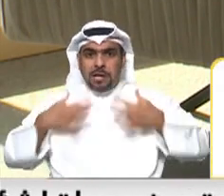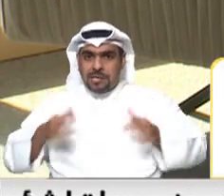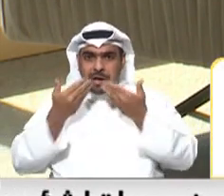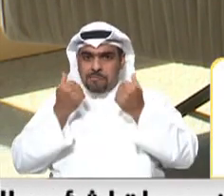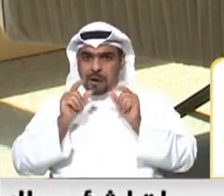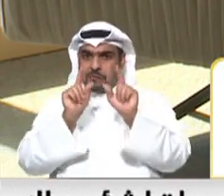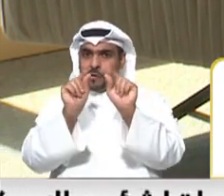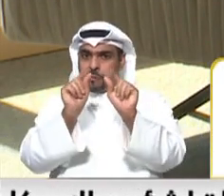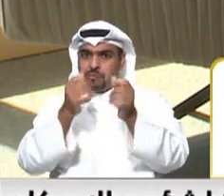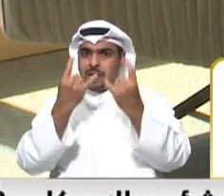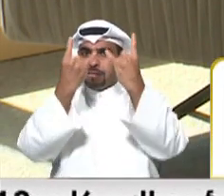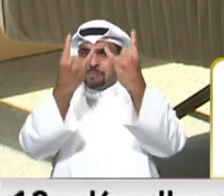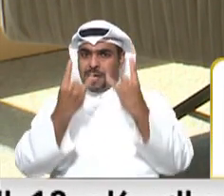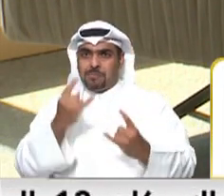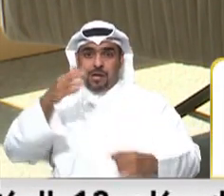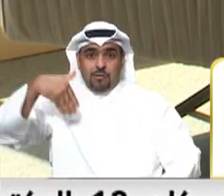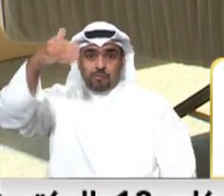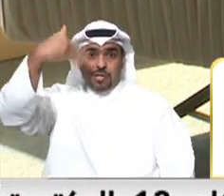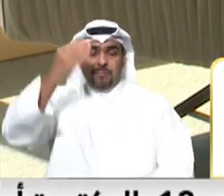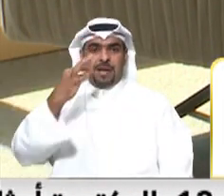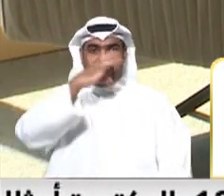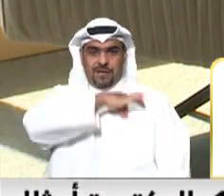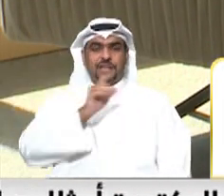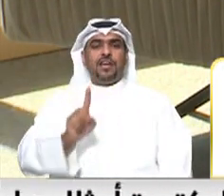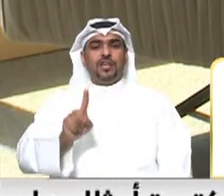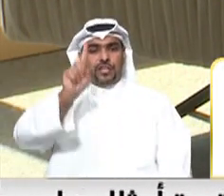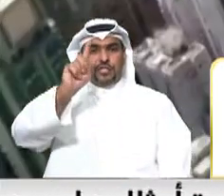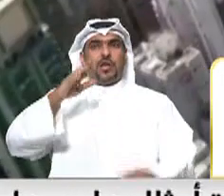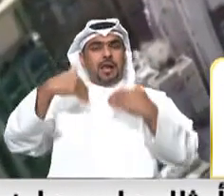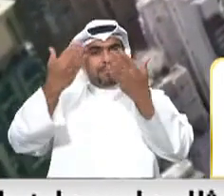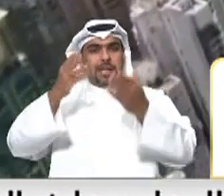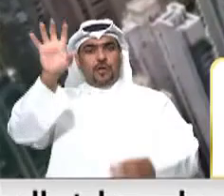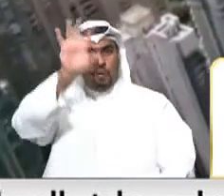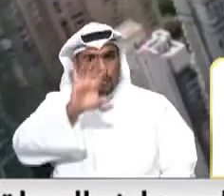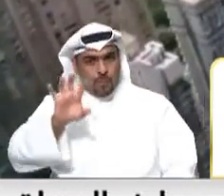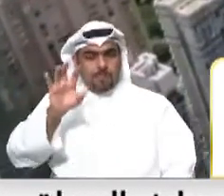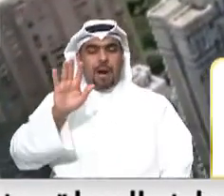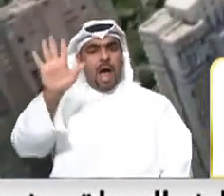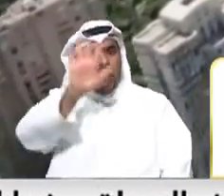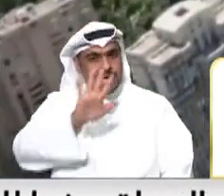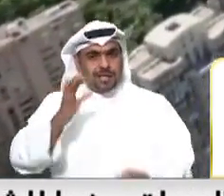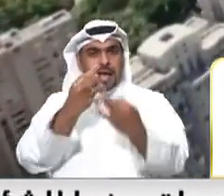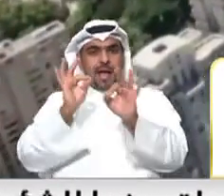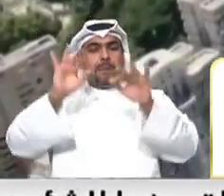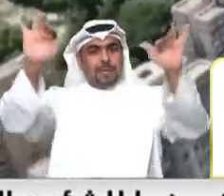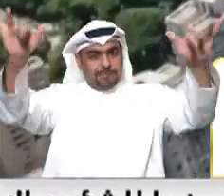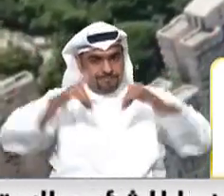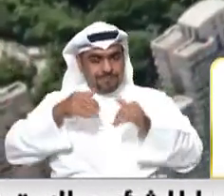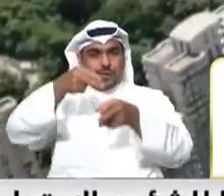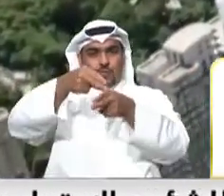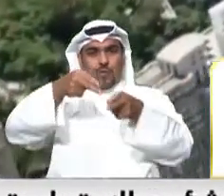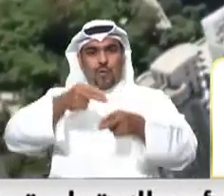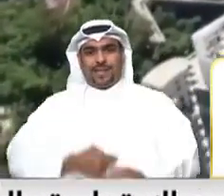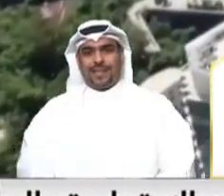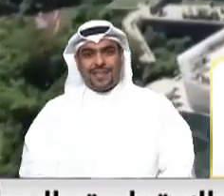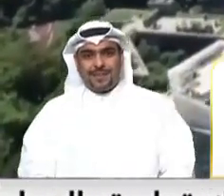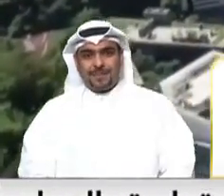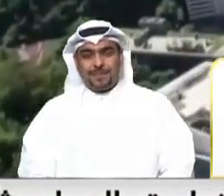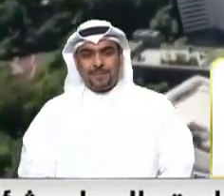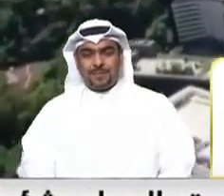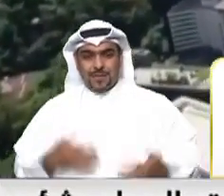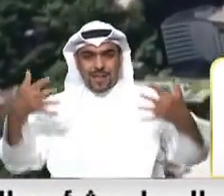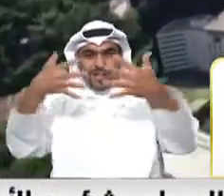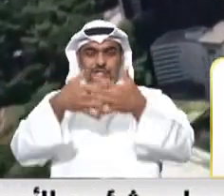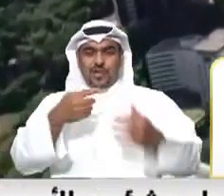نشوف خطوات أخرى من قبل الدول الأخرى. زيارة وفد الشركات الصينية للهيئة العامة للاستثمار